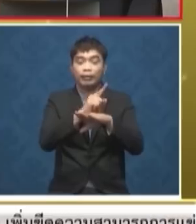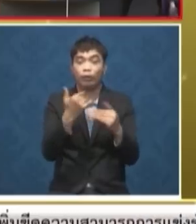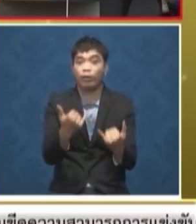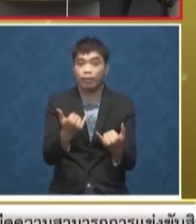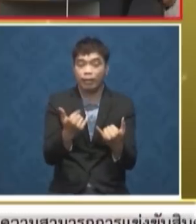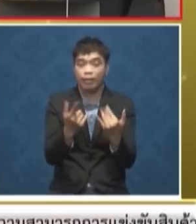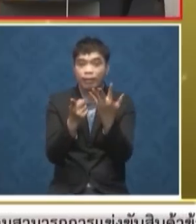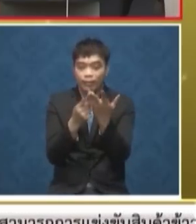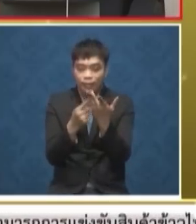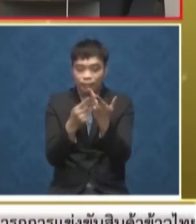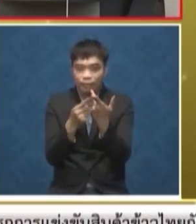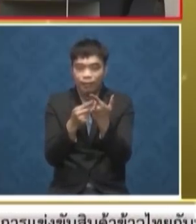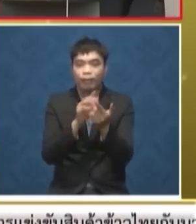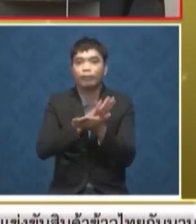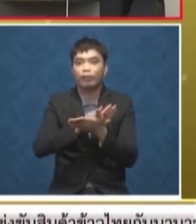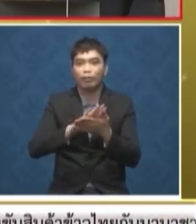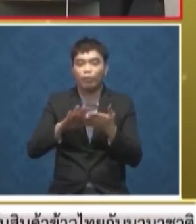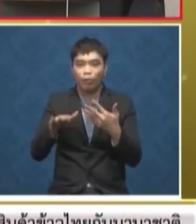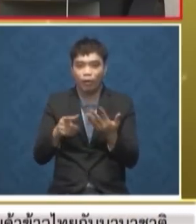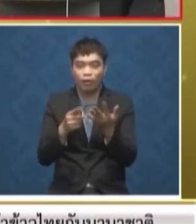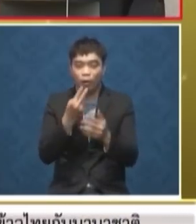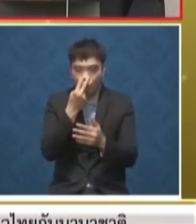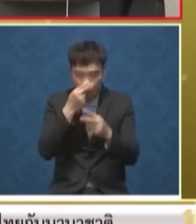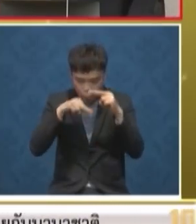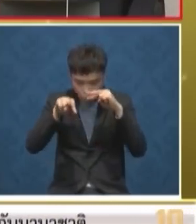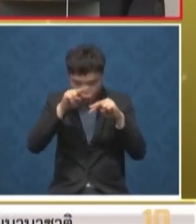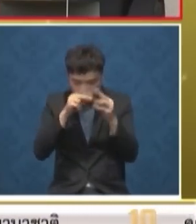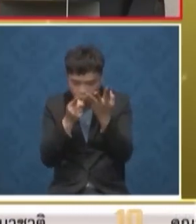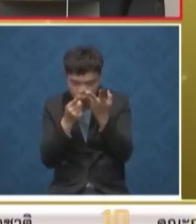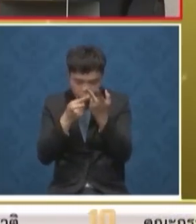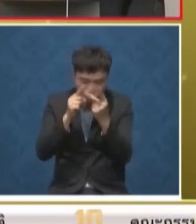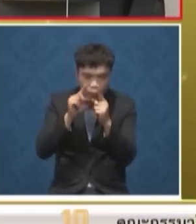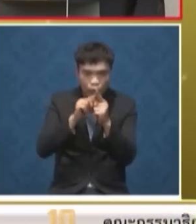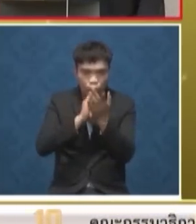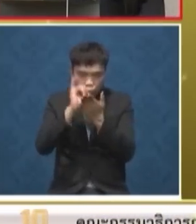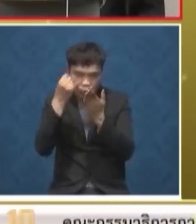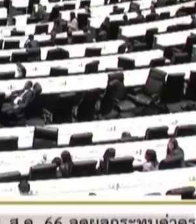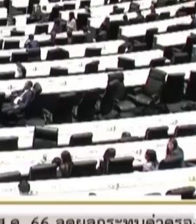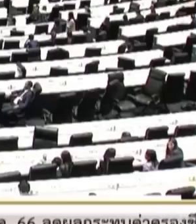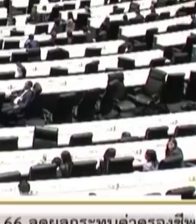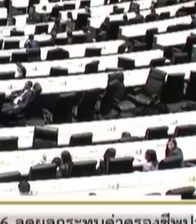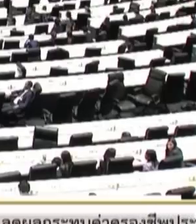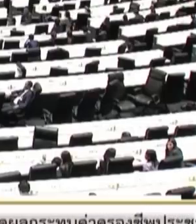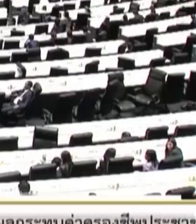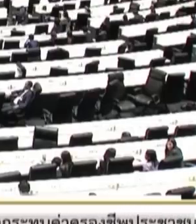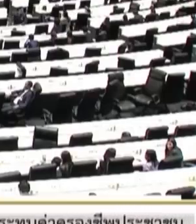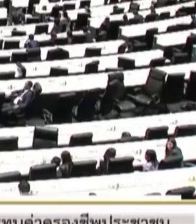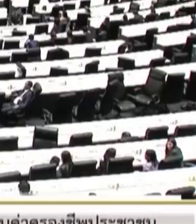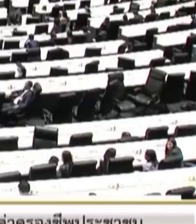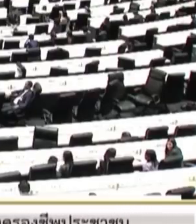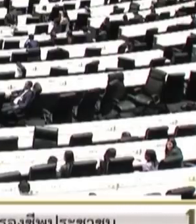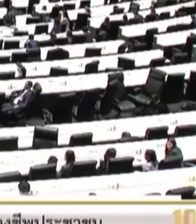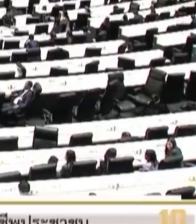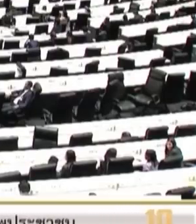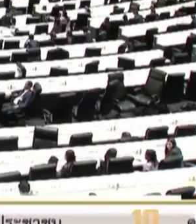ครับครับเอาละครับพอเห็นทิศทางพอเห็นทิศทางคำตอบสุดท้ายของสวจริงๆจะเกิดขึ้นสักวันไหนครับเขาบอกว่าเข